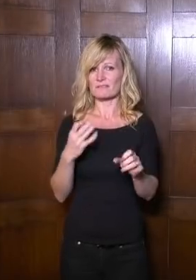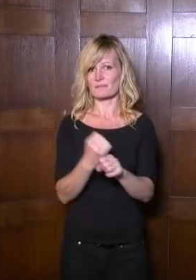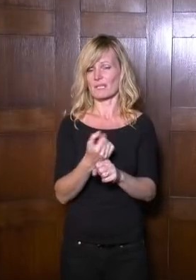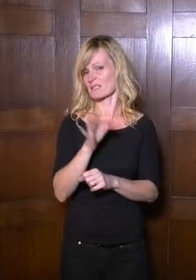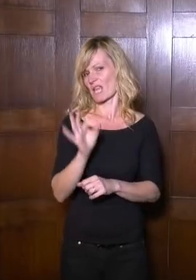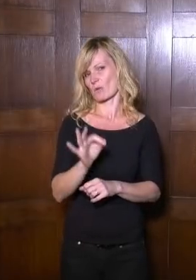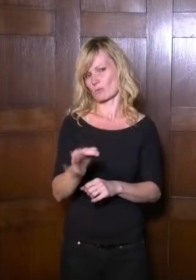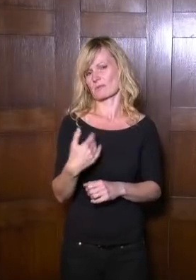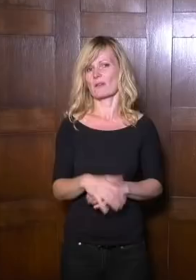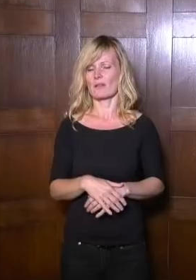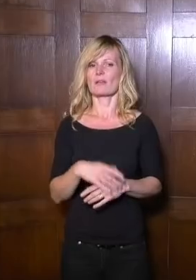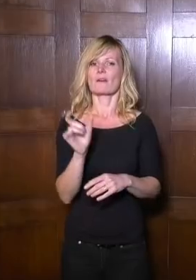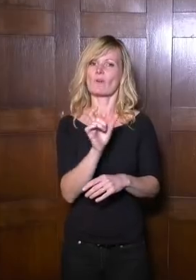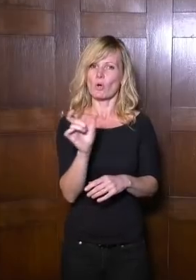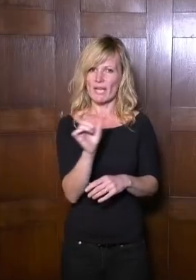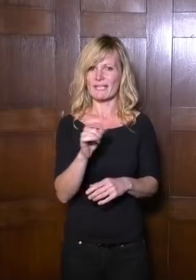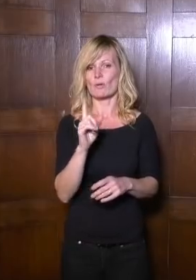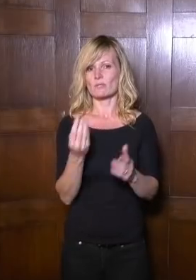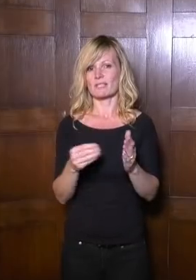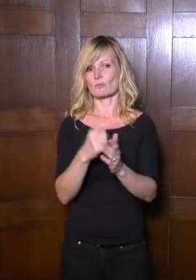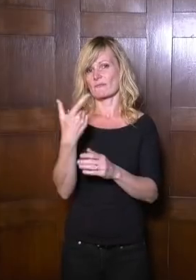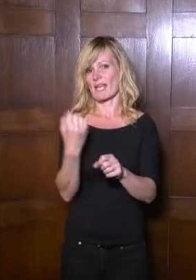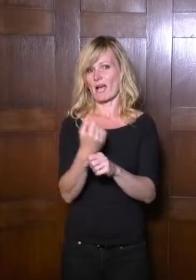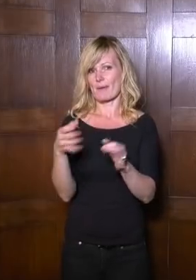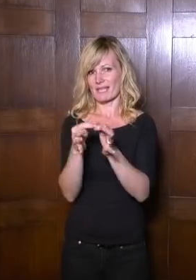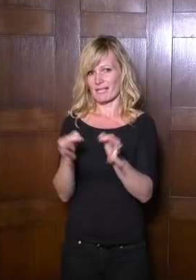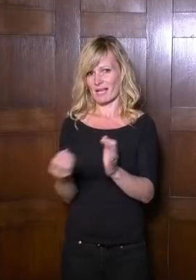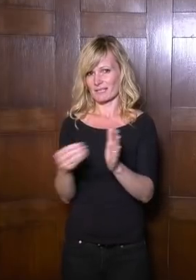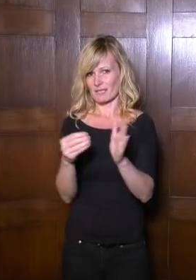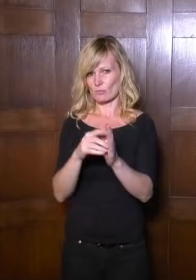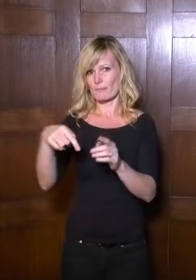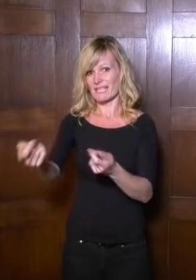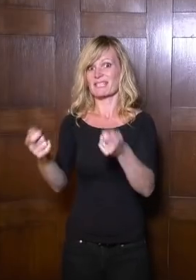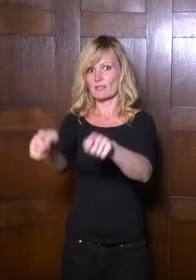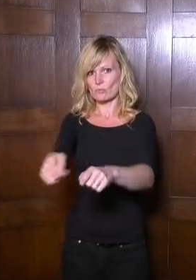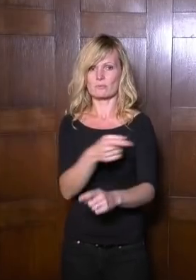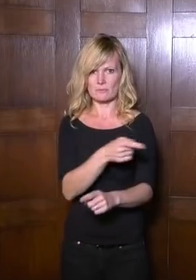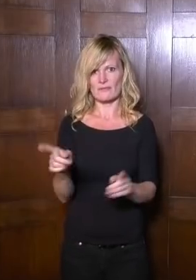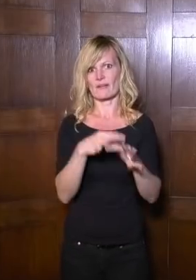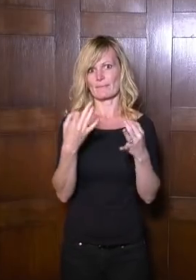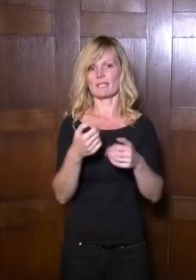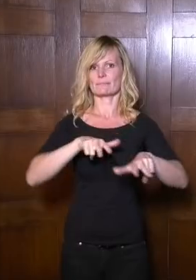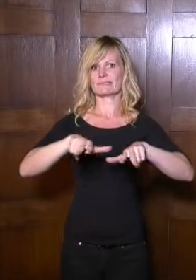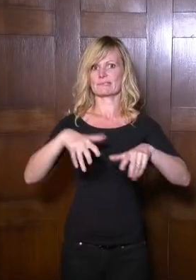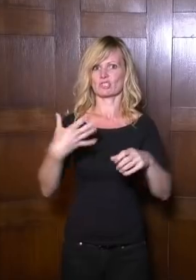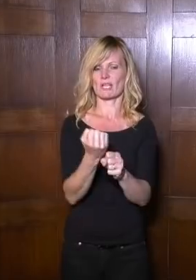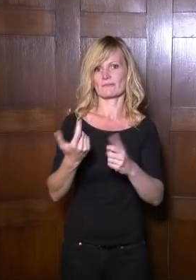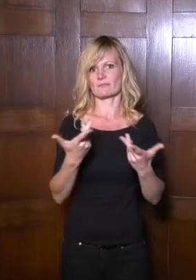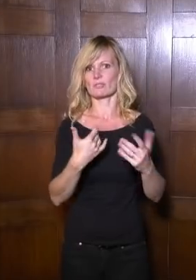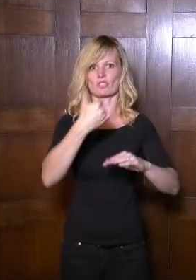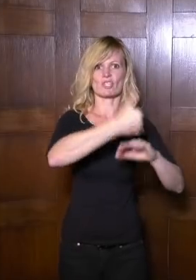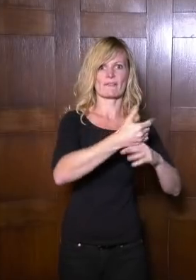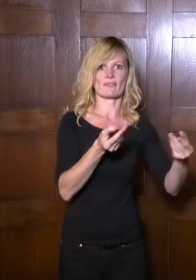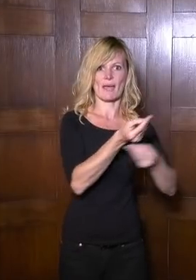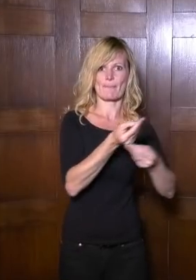Wochenende hatten, sondern auch zwei Arbeitstage hatten, um da in der Familie irgendwas zu regeln, mit Arbeitgeber was zu klären. Und insofern, dass nicht so über Nacht